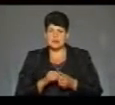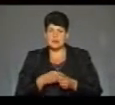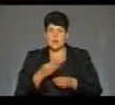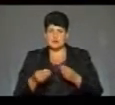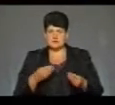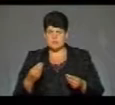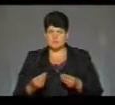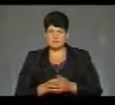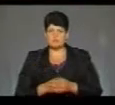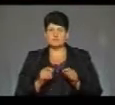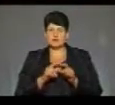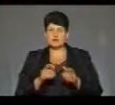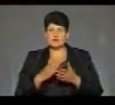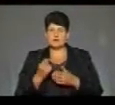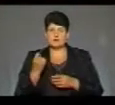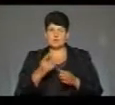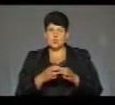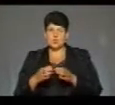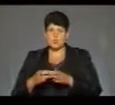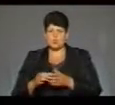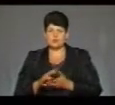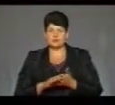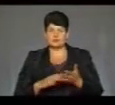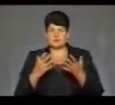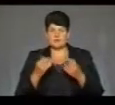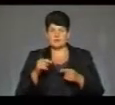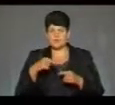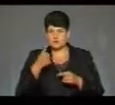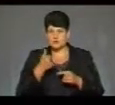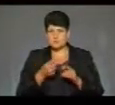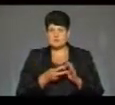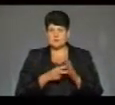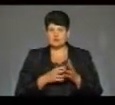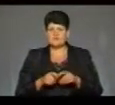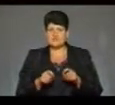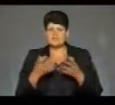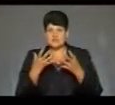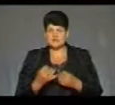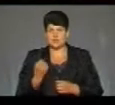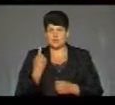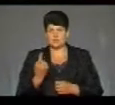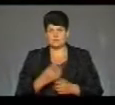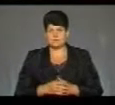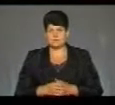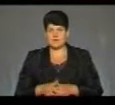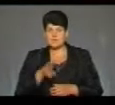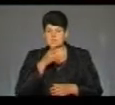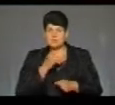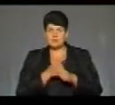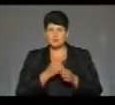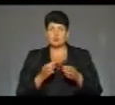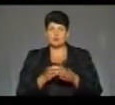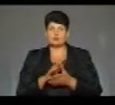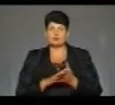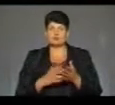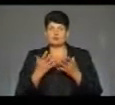роздати. У школі є 11 груп продовженого дня. Цього року планують відкрити ще одну. Під час роботи групи продовженого